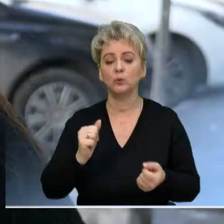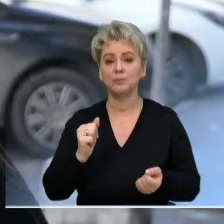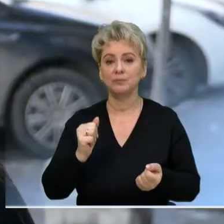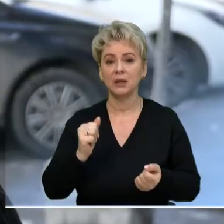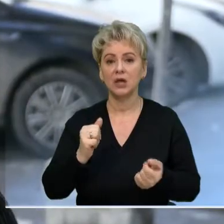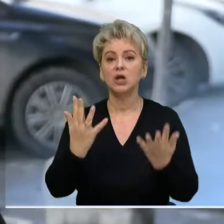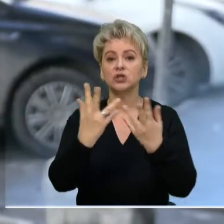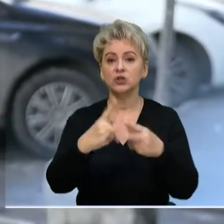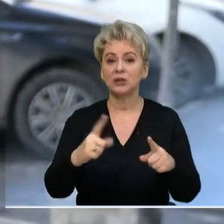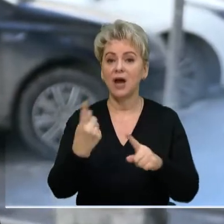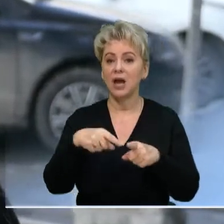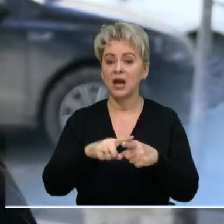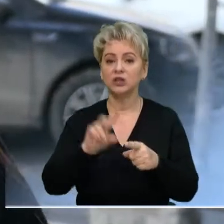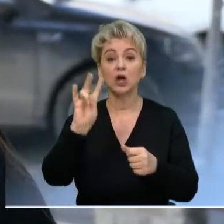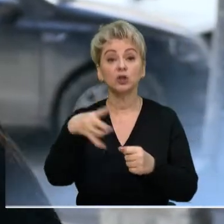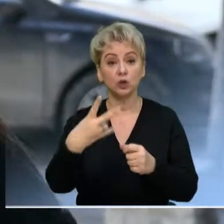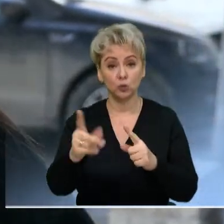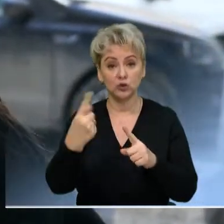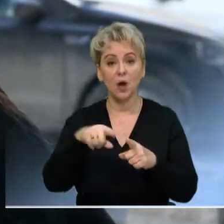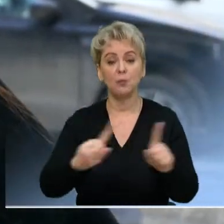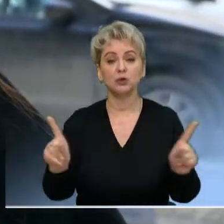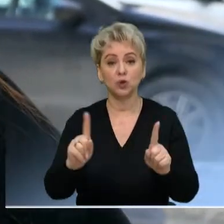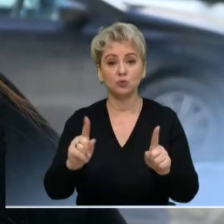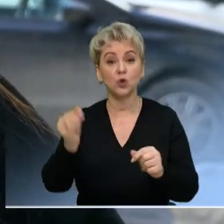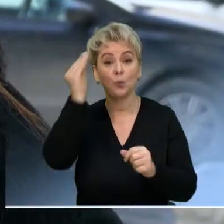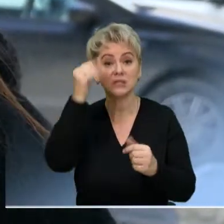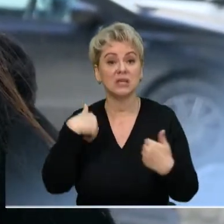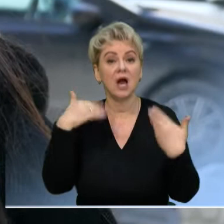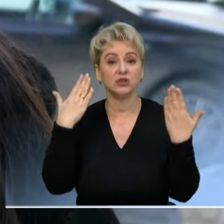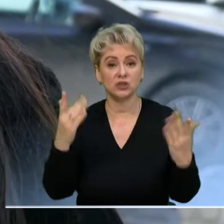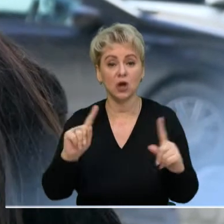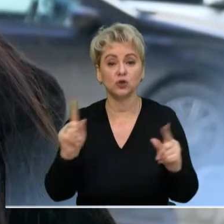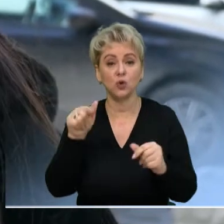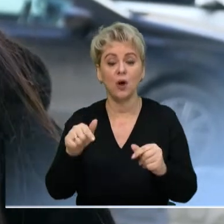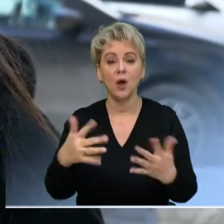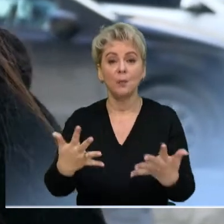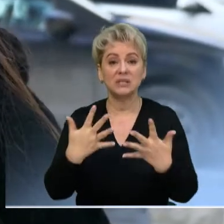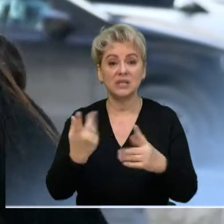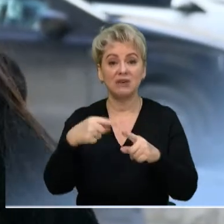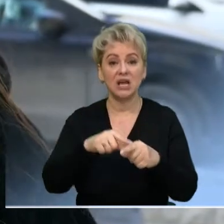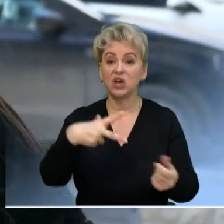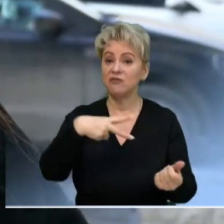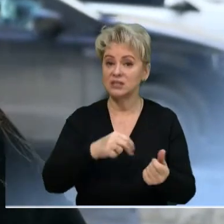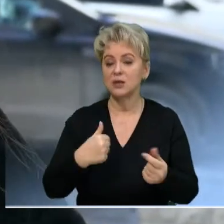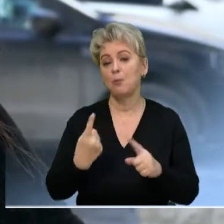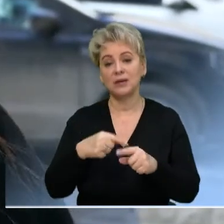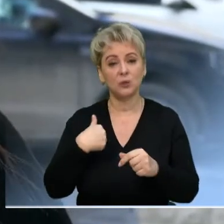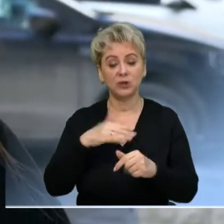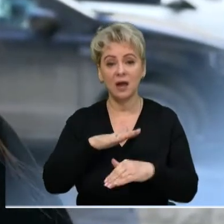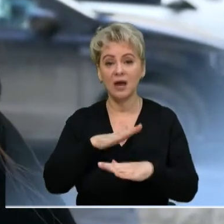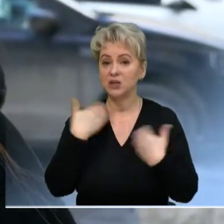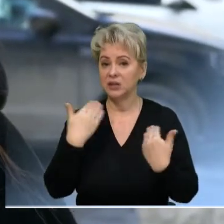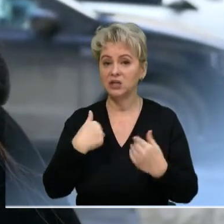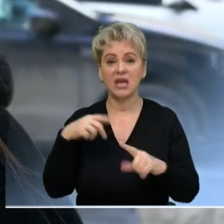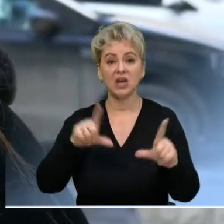коронавируса. Считаю это ненужным, потому что, по сути, я не знаю, что представляет из себя эта вакцинация, поэтому я бы